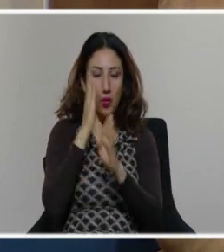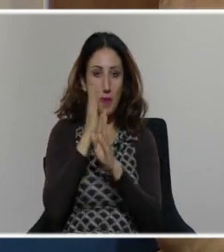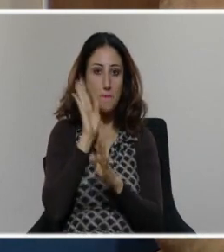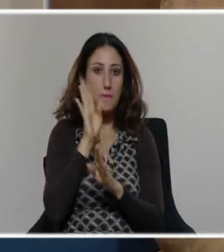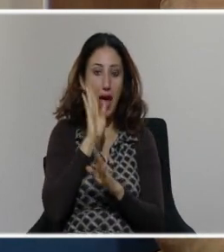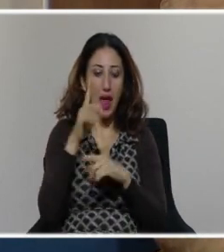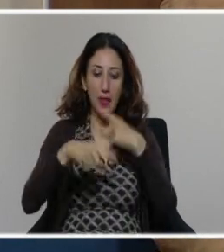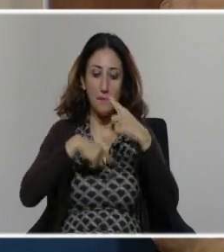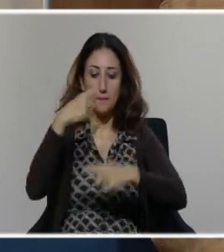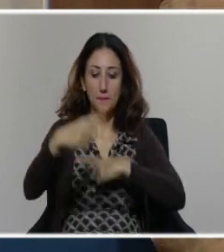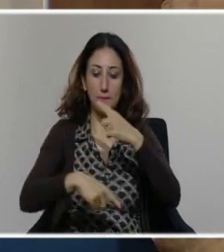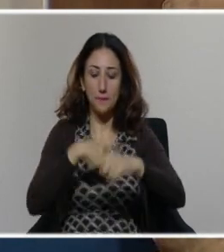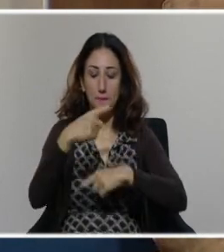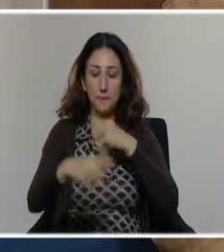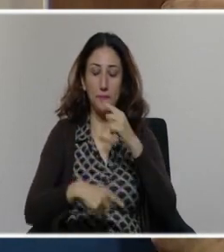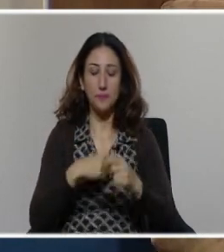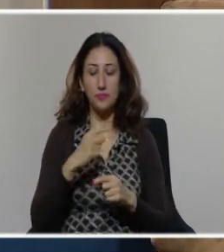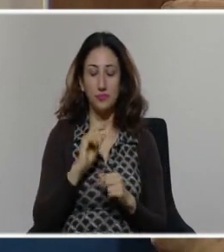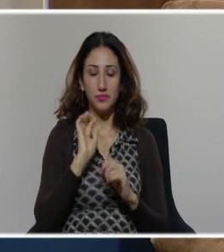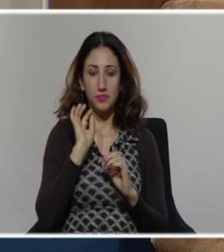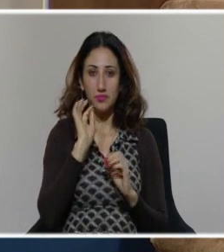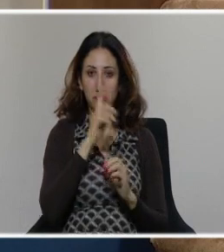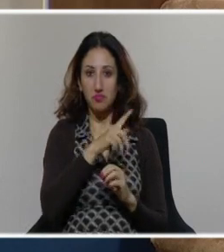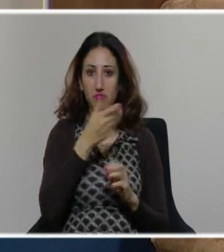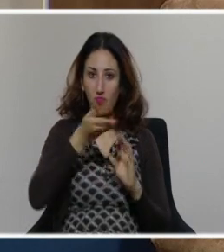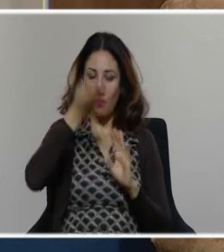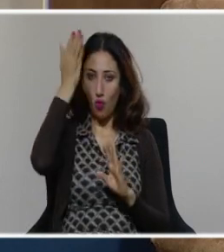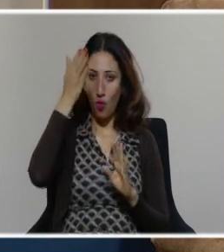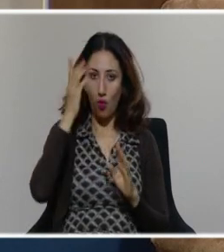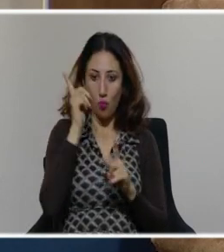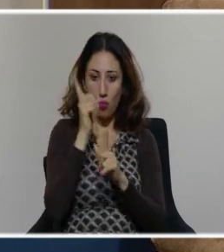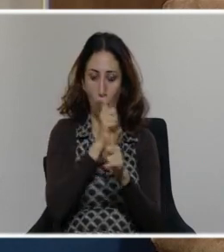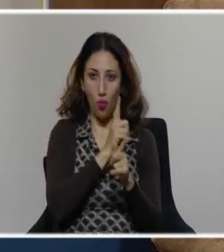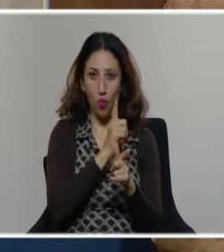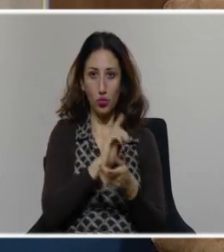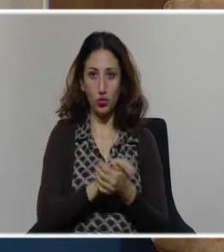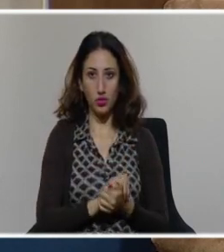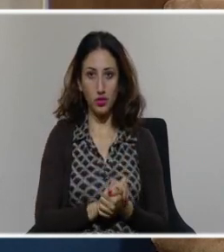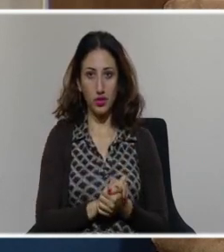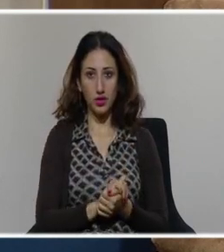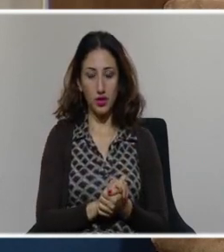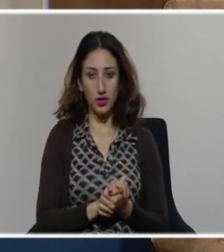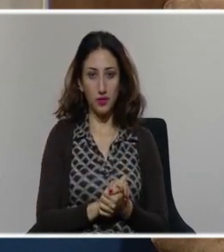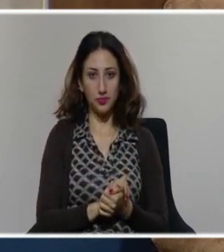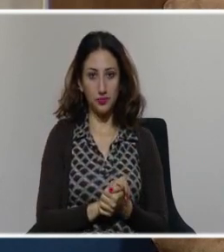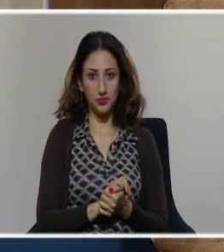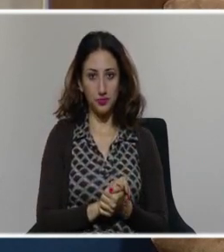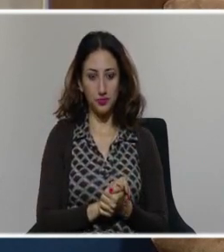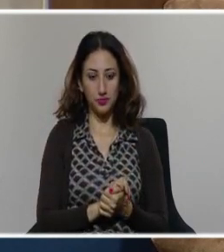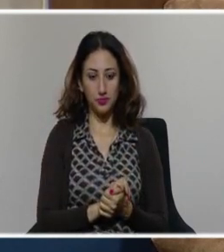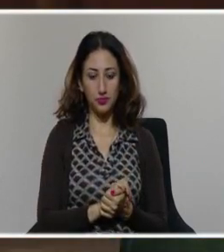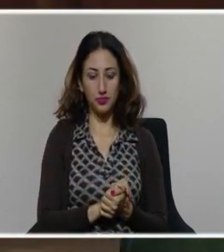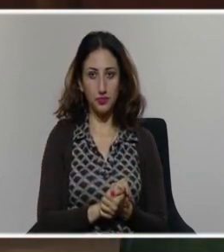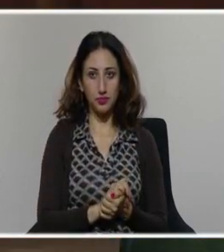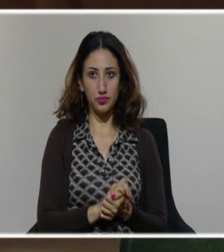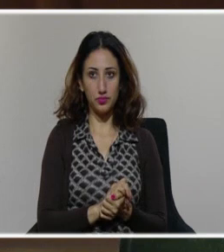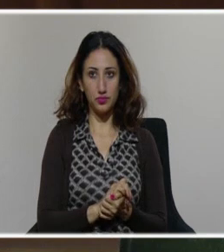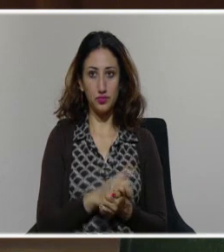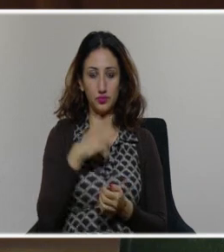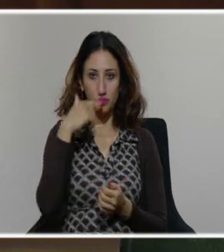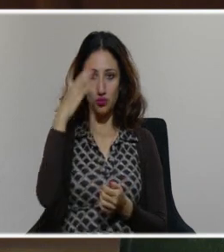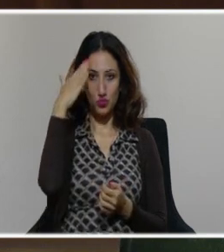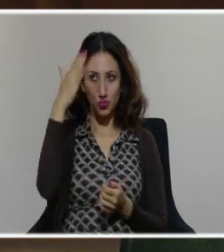الاجيال اللي بعدهم واللي بعد بعدهم حاجات يعني جميله. صحيح صحيح. انا بشكرك